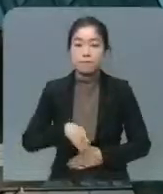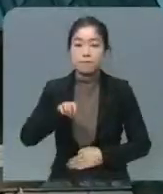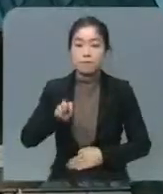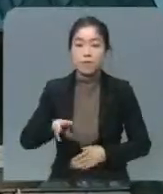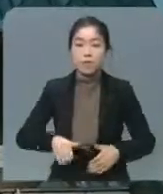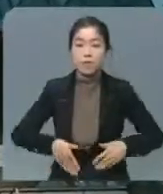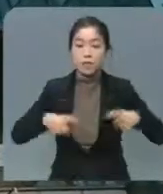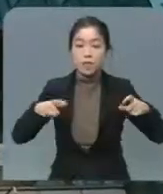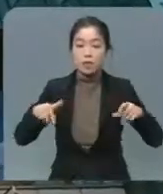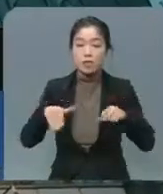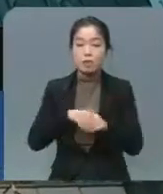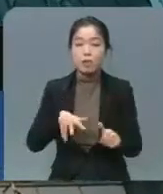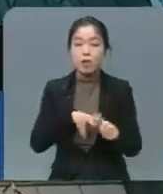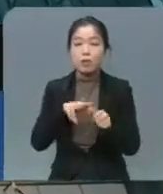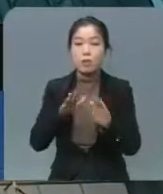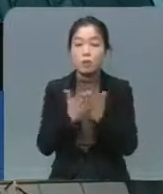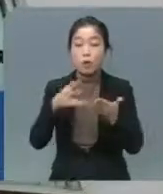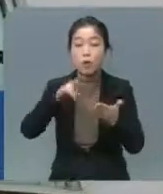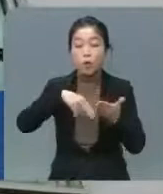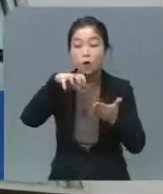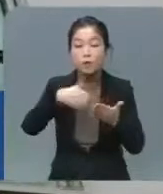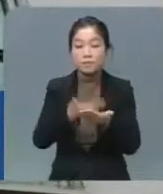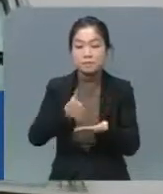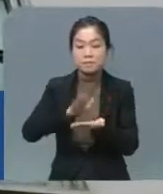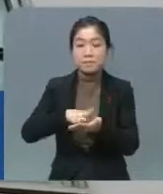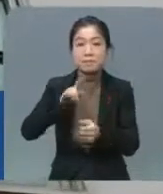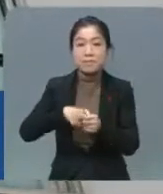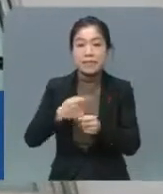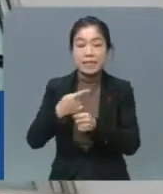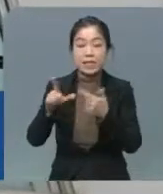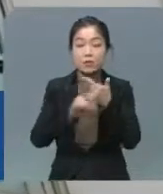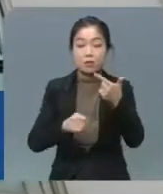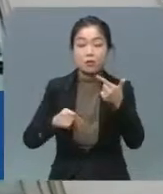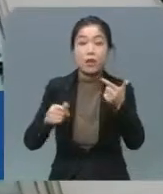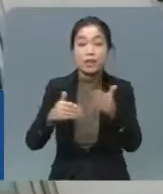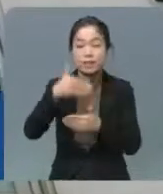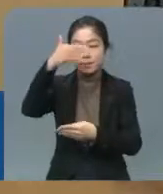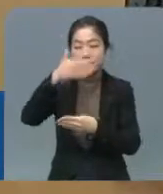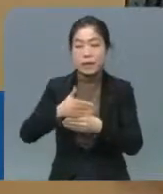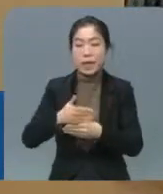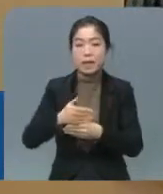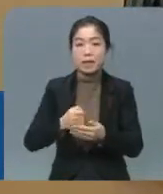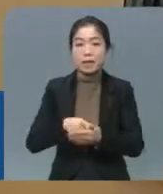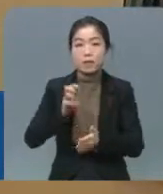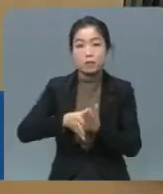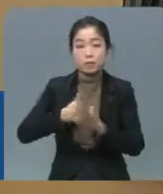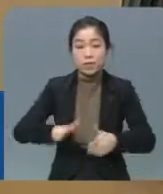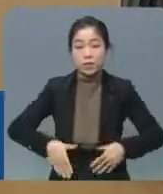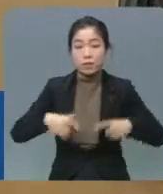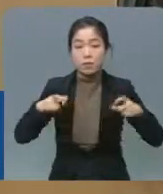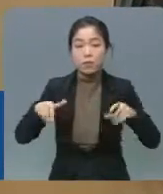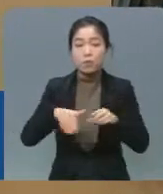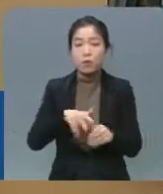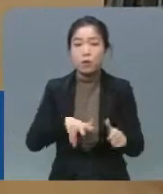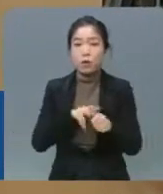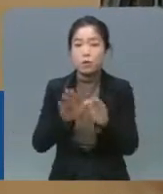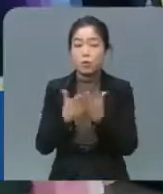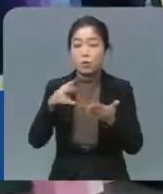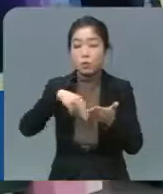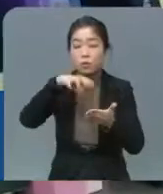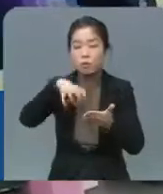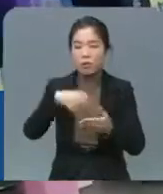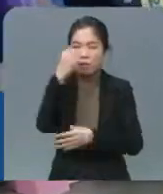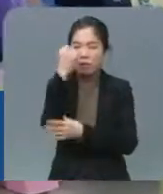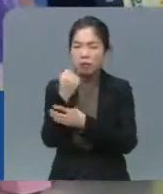광주 남구 문화정보도서관이 새 단장을 위해 내년 6월까지 휴관합니다. 광주시 남구는 문화정보도서관의